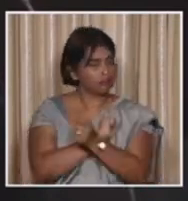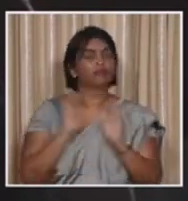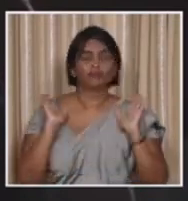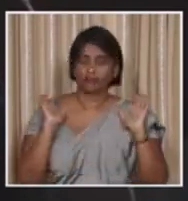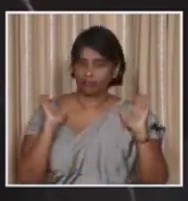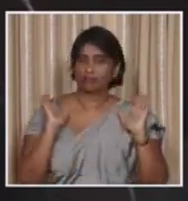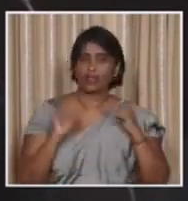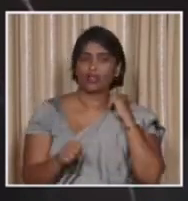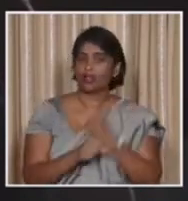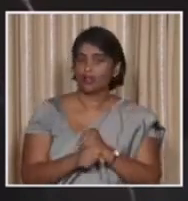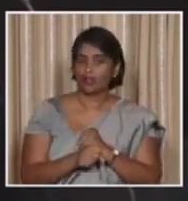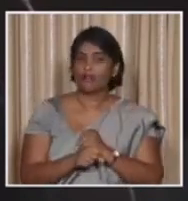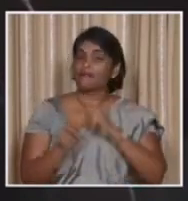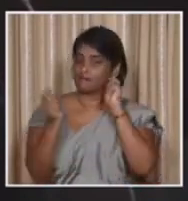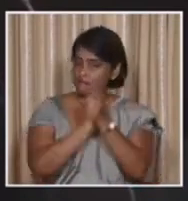ඇරෙන්න